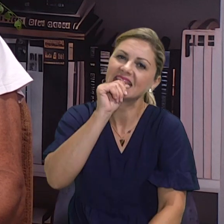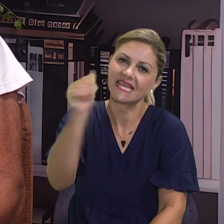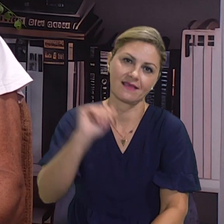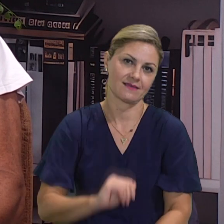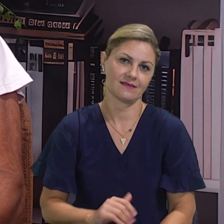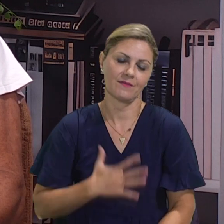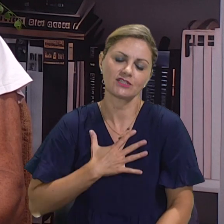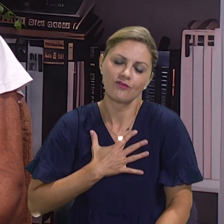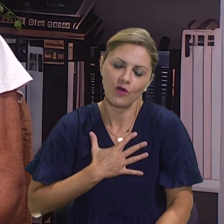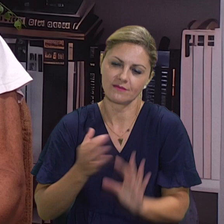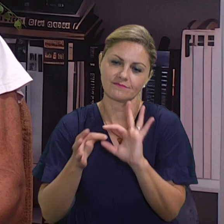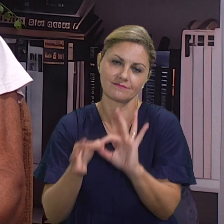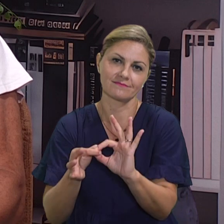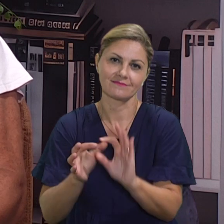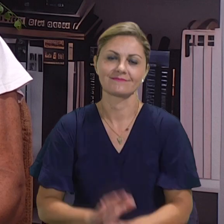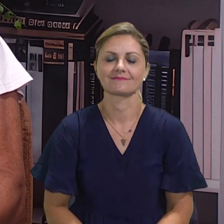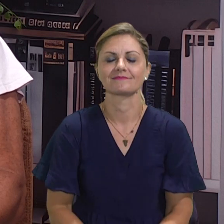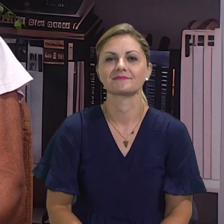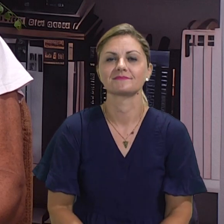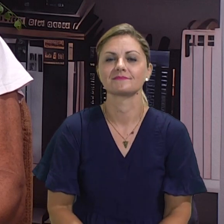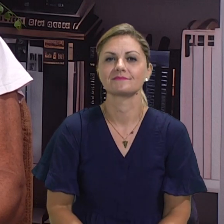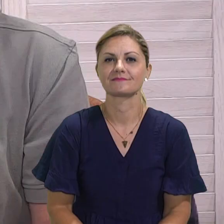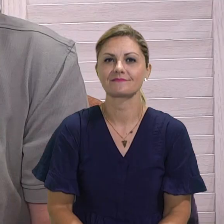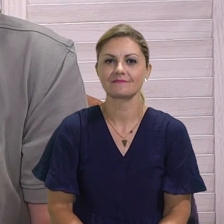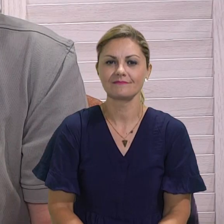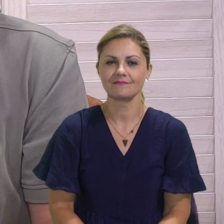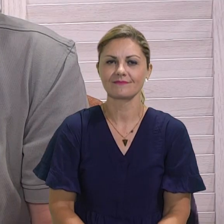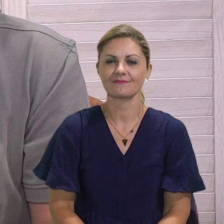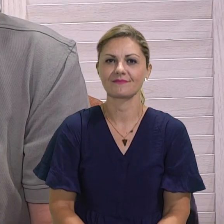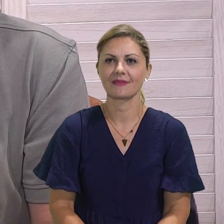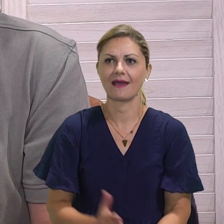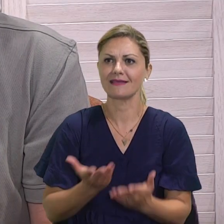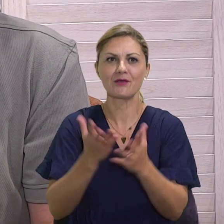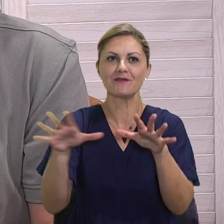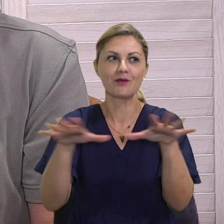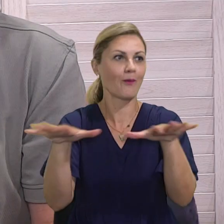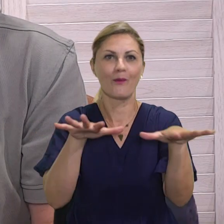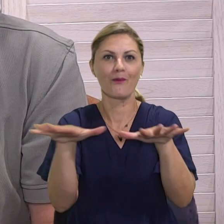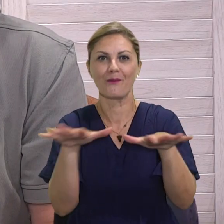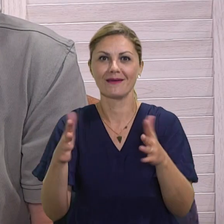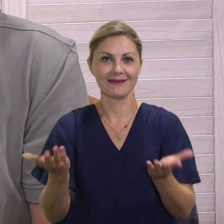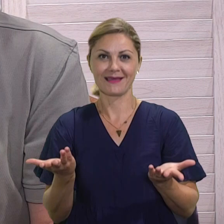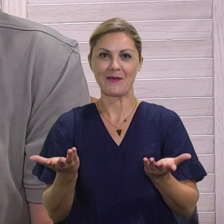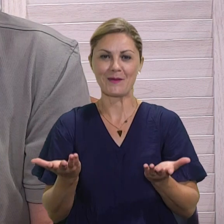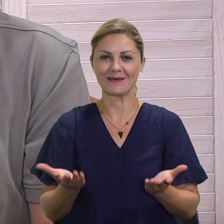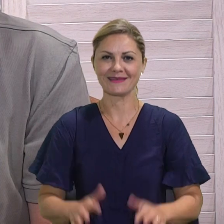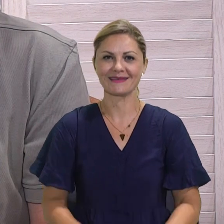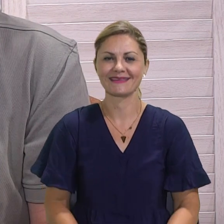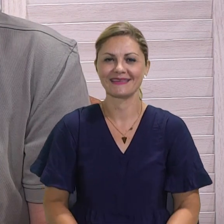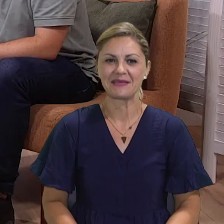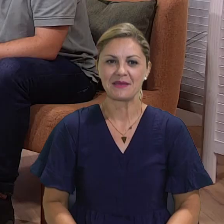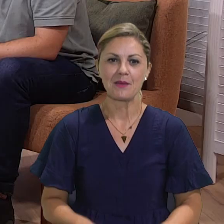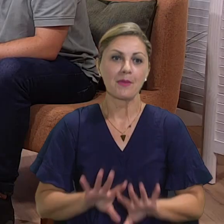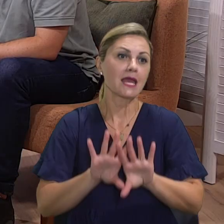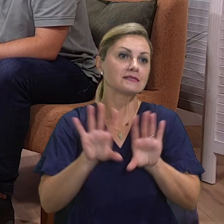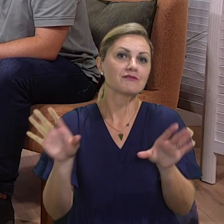to nikad neću odbiti, to mi je ono baš forte i poseban gušt. Ja. Ali vidimo da vam je pun repertoar, kako to sve stižete?